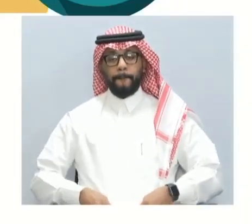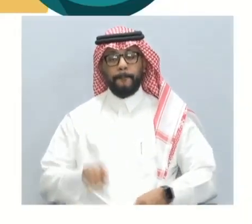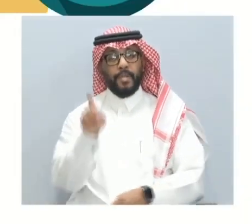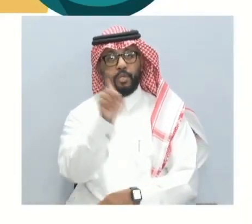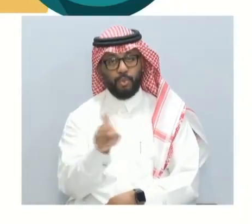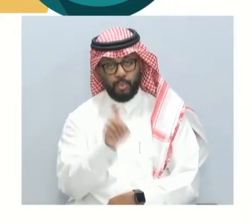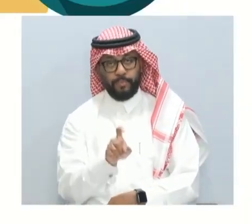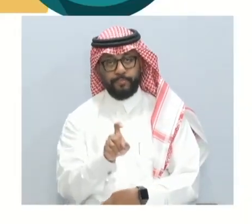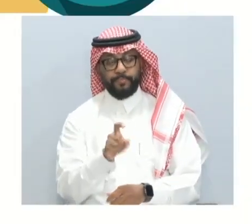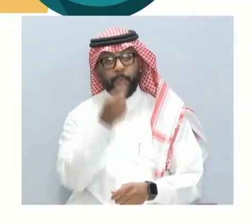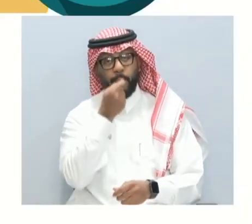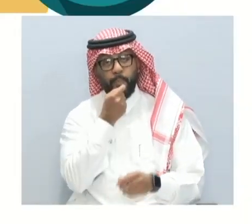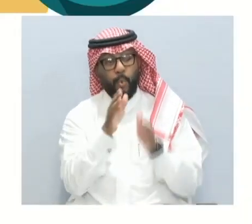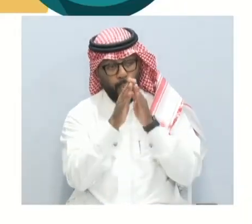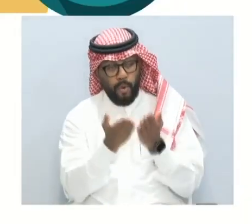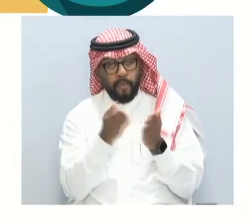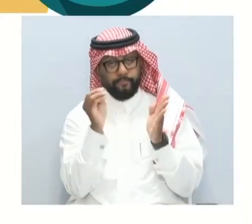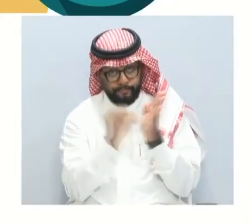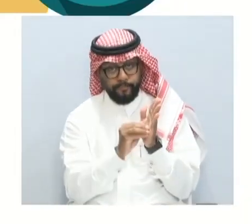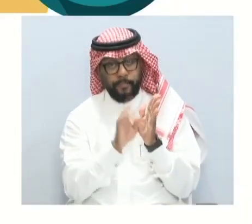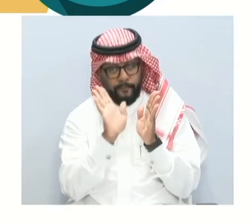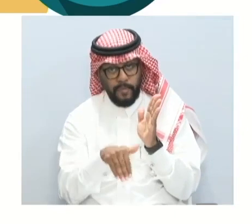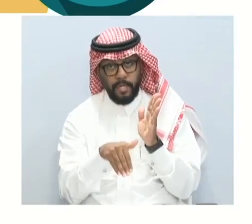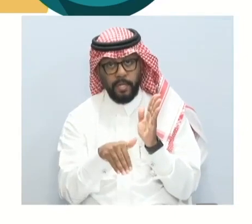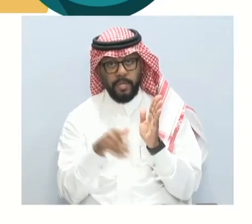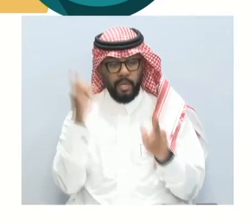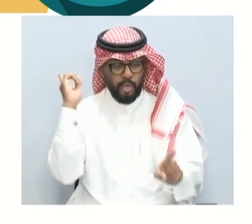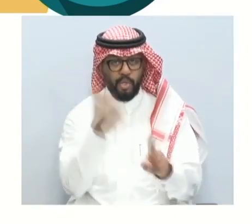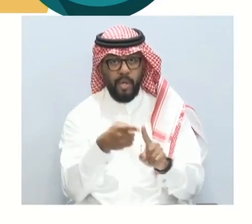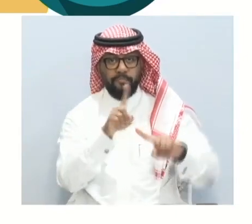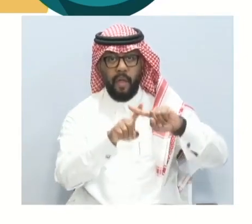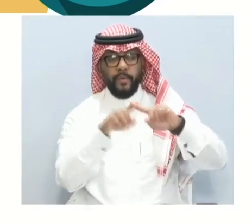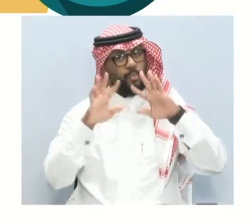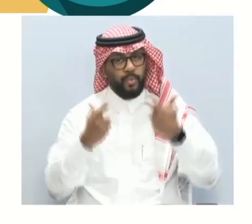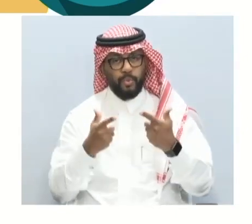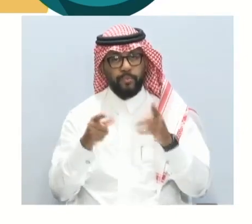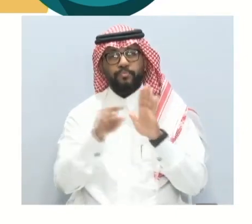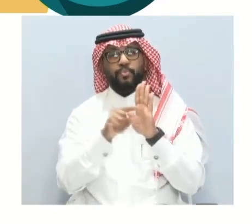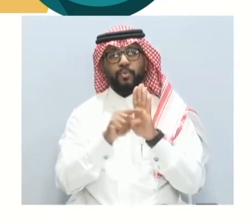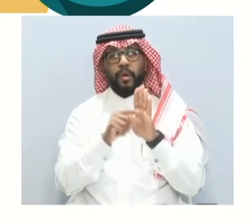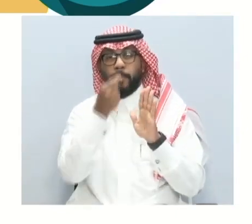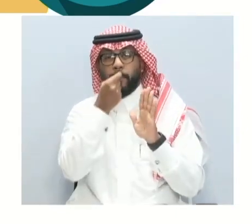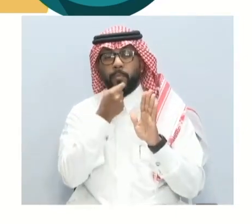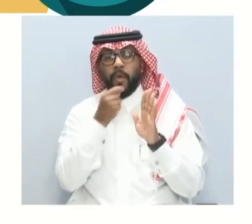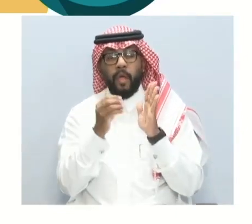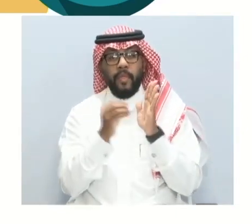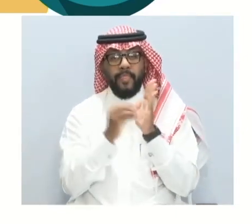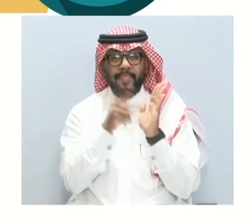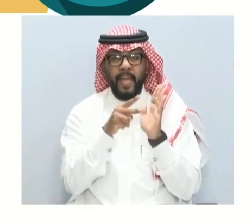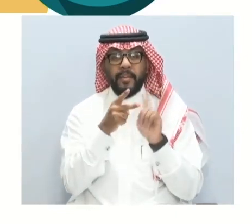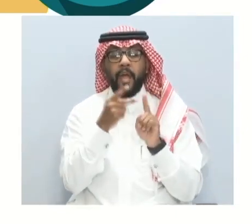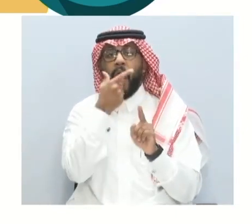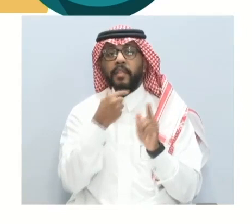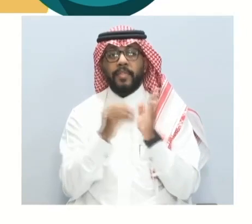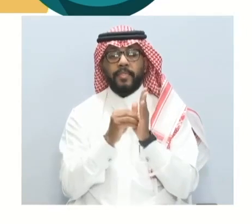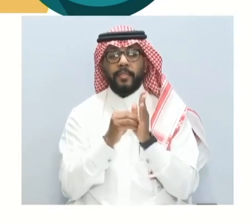دلت النصوص الشرعيه على كفر الساحر اذكر دليلا من القران واخر من السنه اما دليل القران وما يعلمان